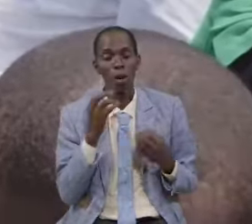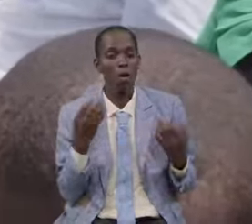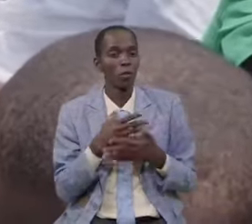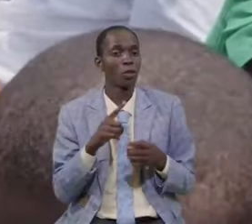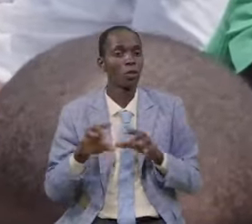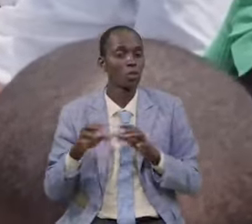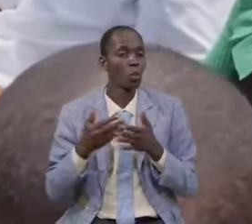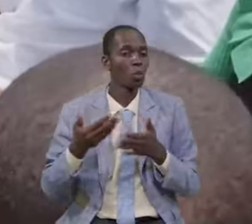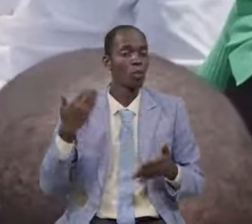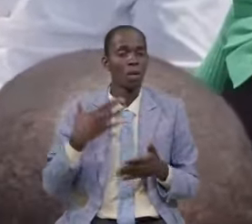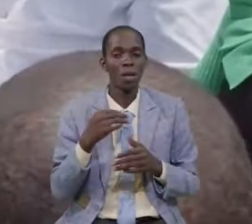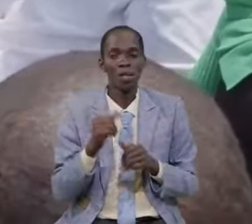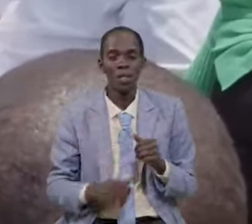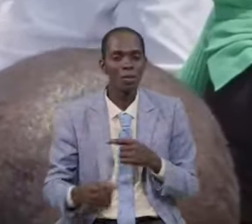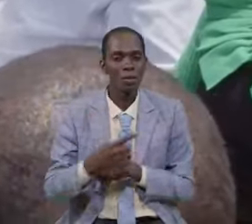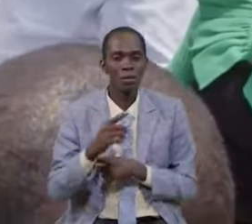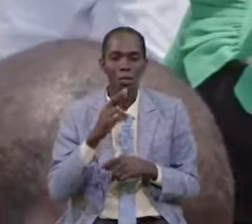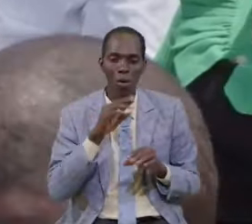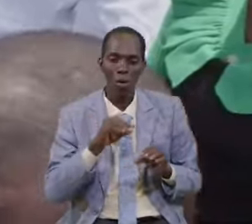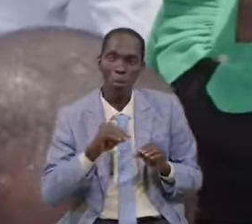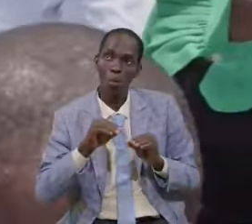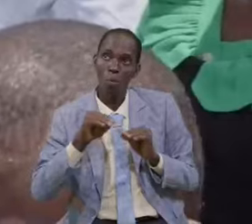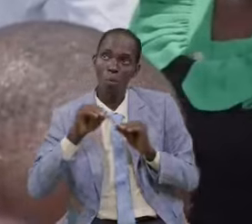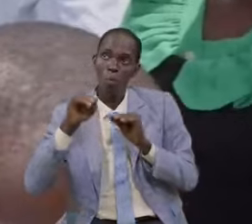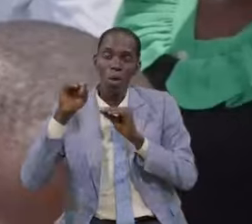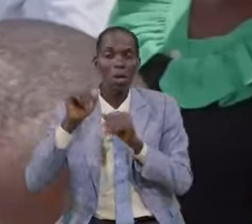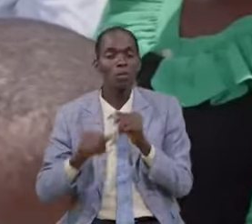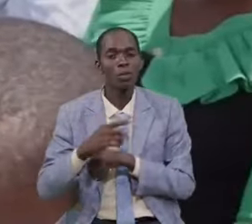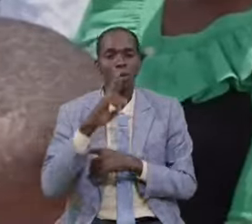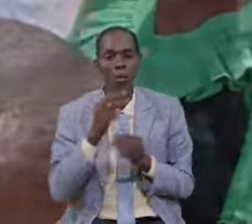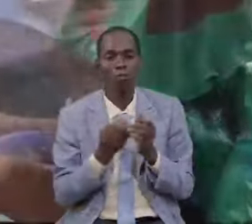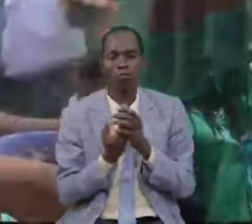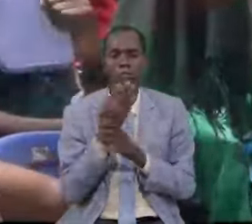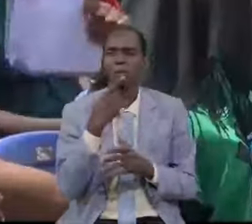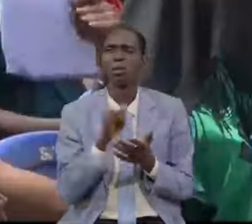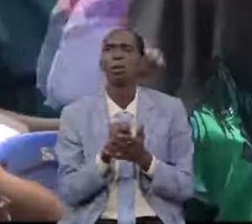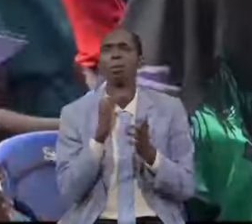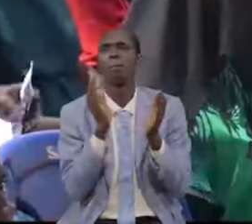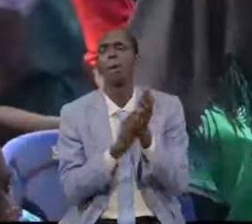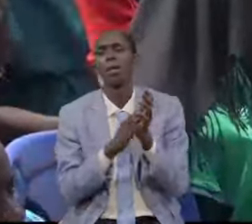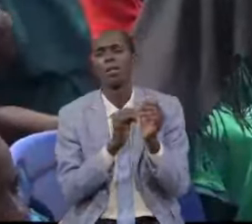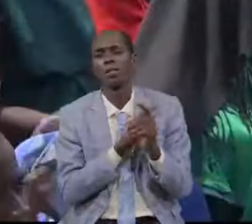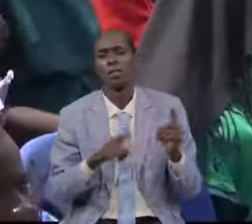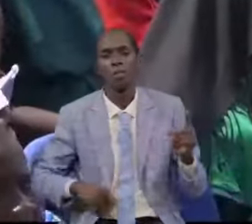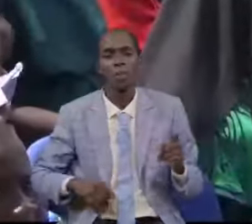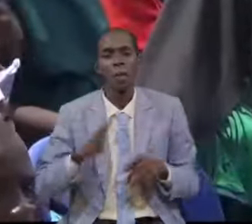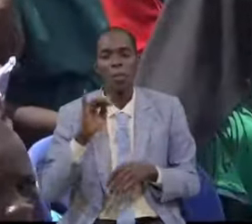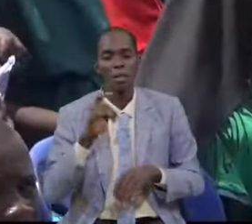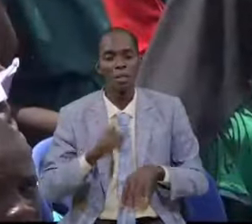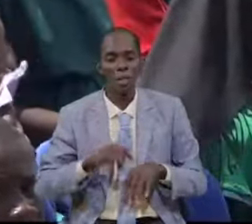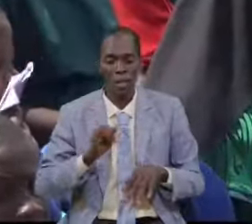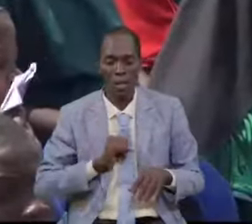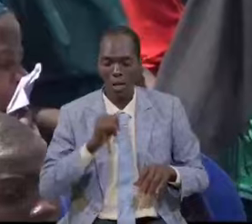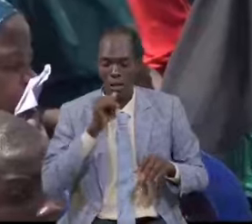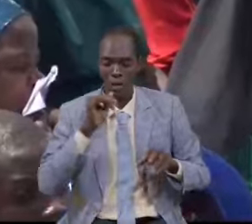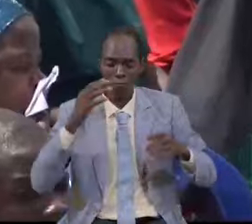et chaque jour tu avances, chaque jour tu grandis et tu dis, oh, gloire à Dieu, dès que je vais me retirer dans